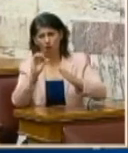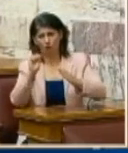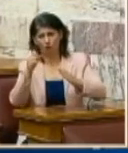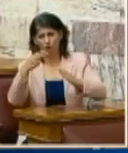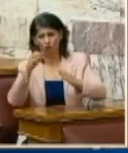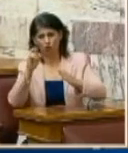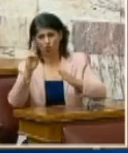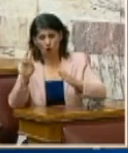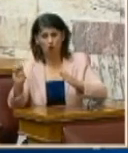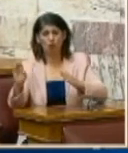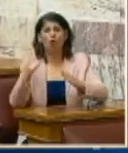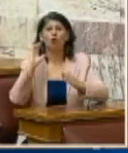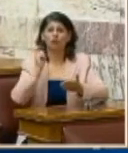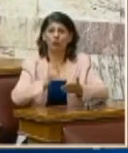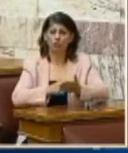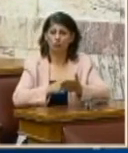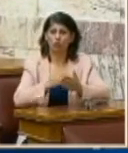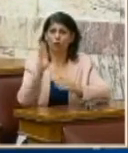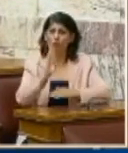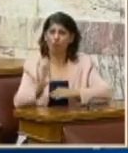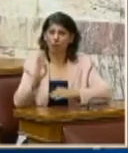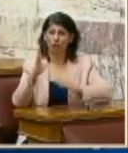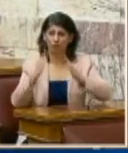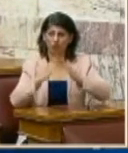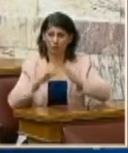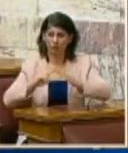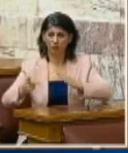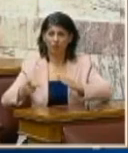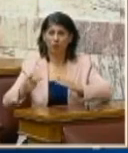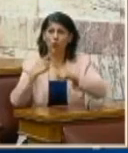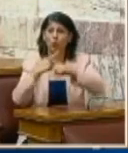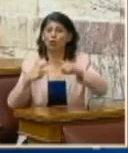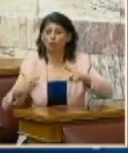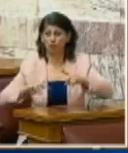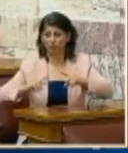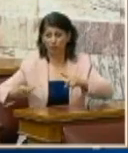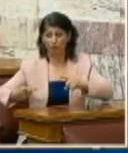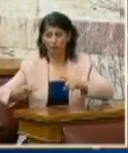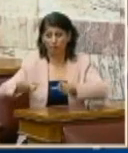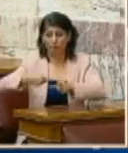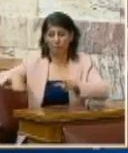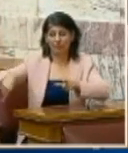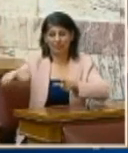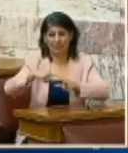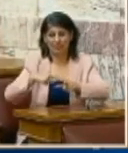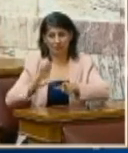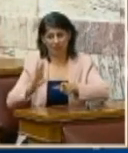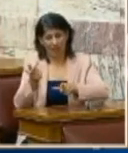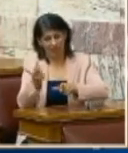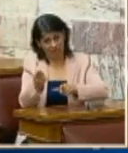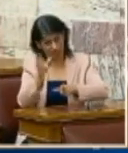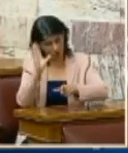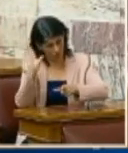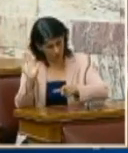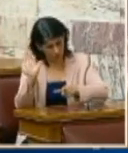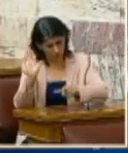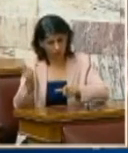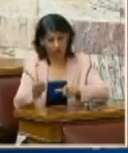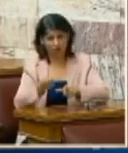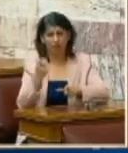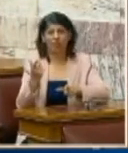Βολτέρου, ούτε έχει σπίτι δίπλα στο σπίτι του κυρίου Χριστοφοράκου με πισίνα. Λίγο, εν πάση περιπτώσει, να είσαστε